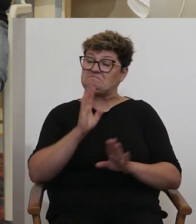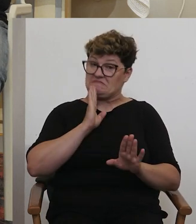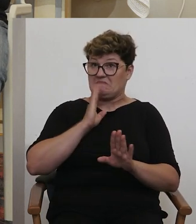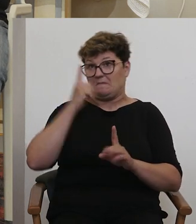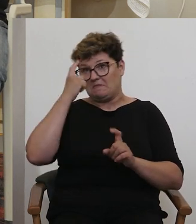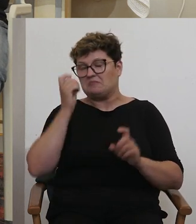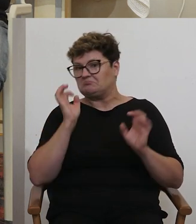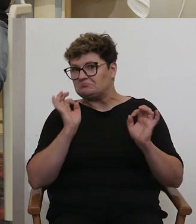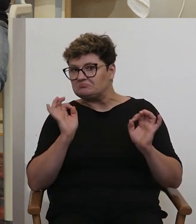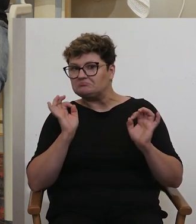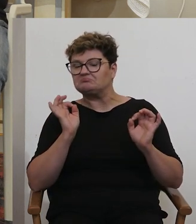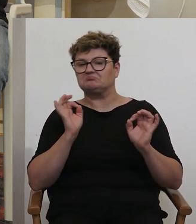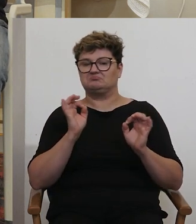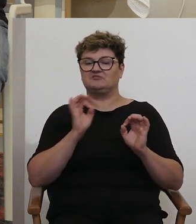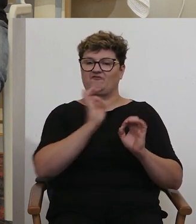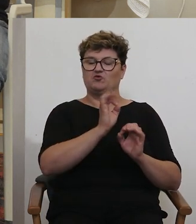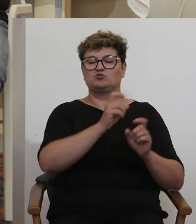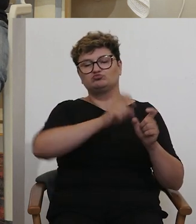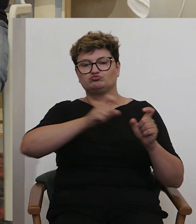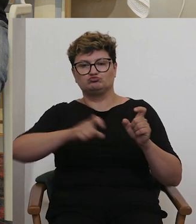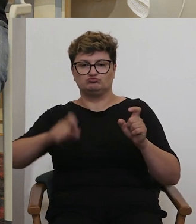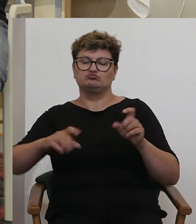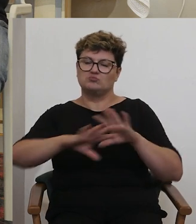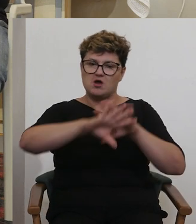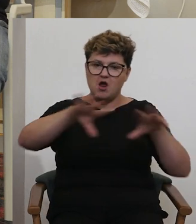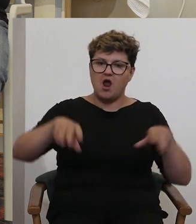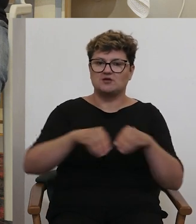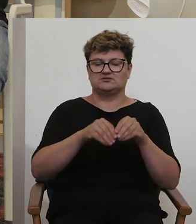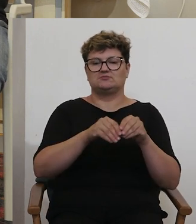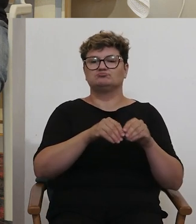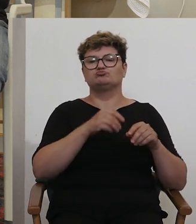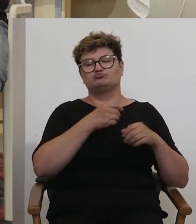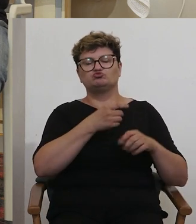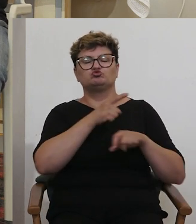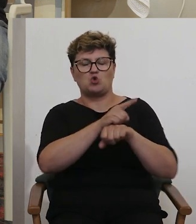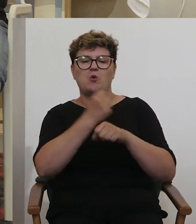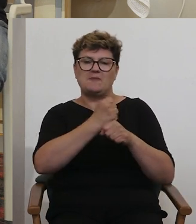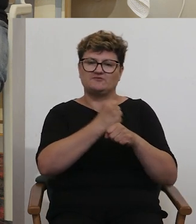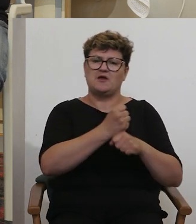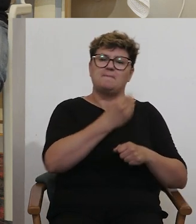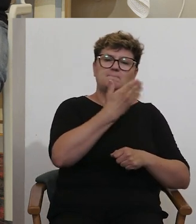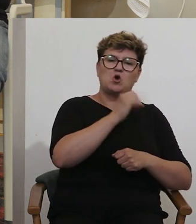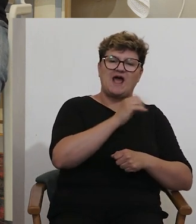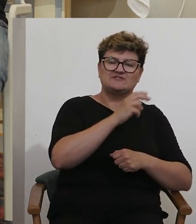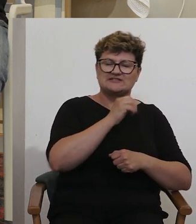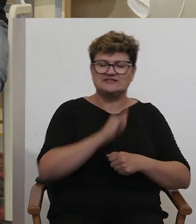dobrze pamiętam, jego załogantami byli jeszcze czołgiści o nazwisku Morawski,